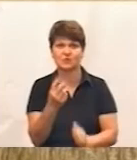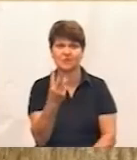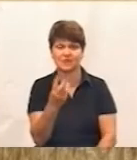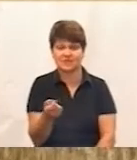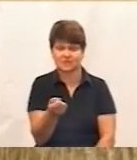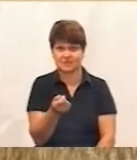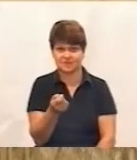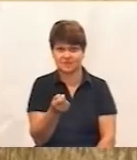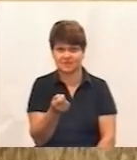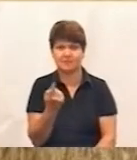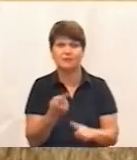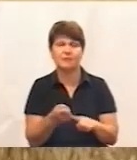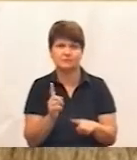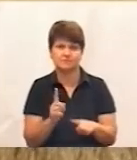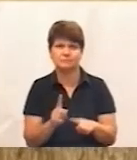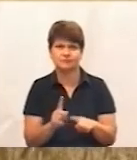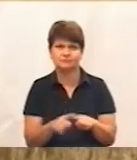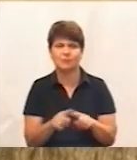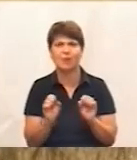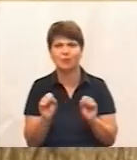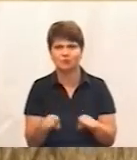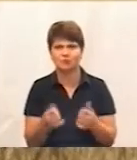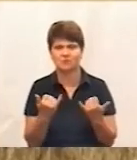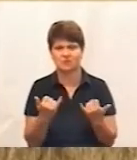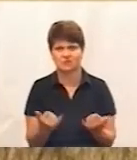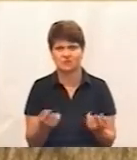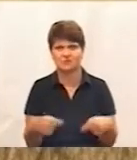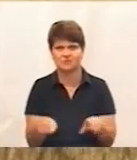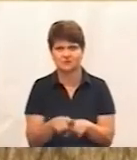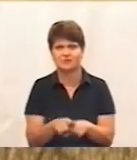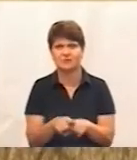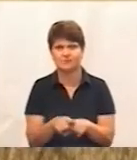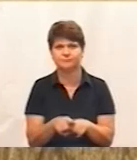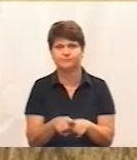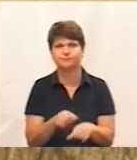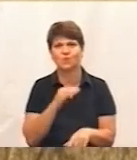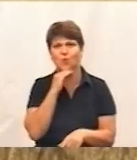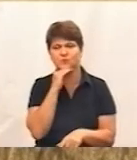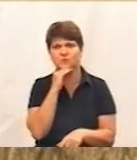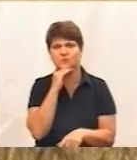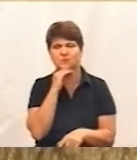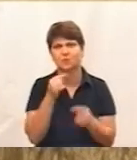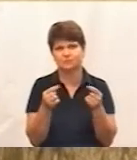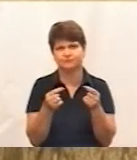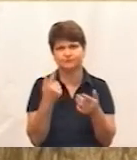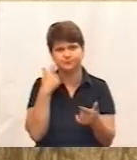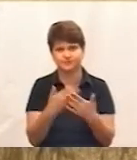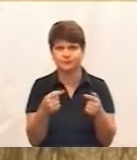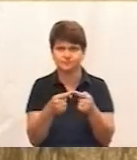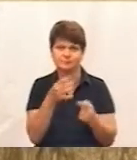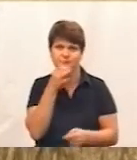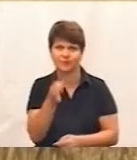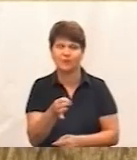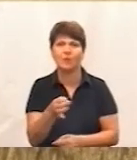зернини, то це, ну, можна зараз уже так з достатньою мірою достовірності сказати, що